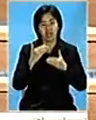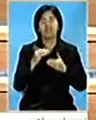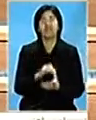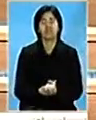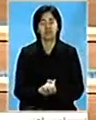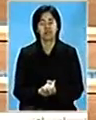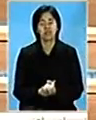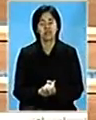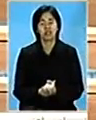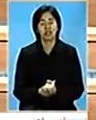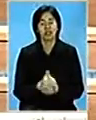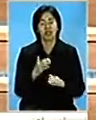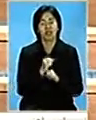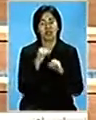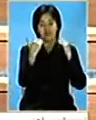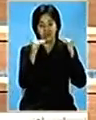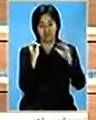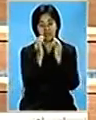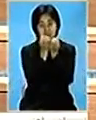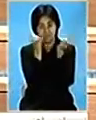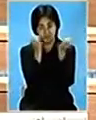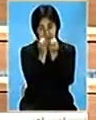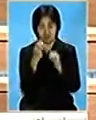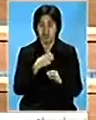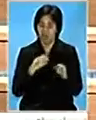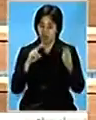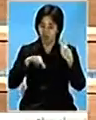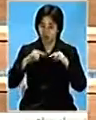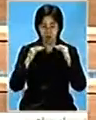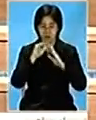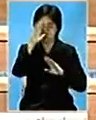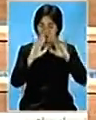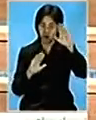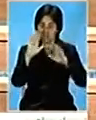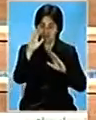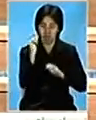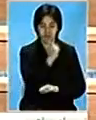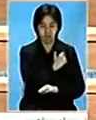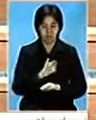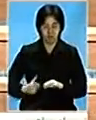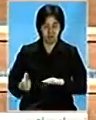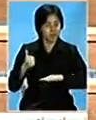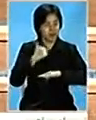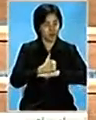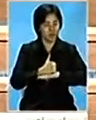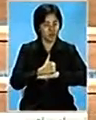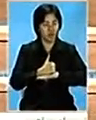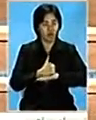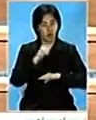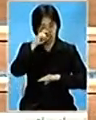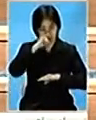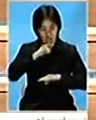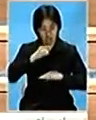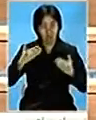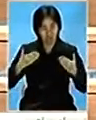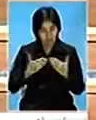ยแล้วประกาศจะเปลี่ยนแปลงการปกครองในระบบประชาธิปไตยอันมีพระมหากษัตริย์เป็นประมุขแบบประเทศไทย